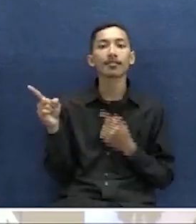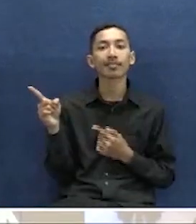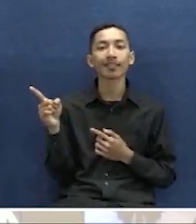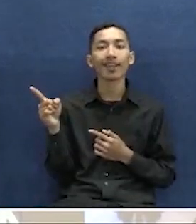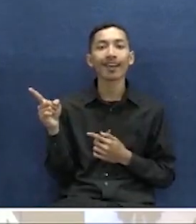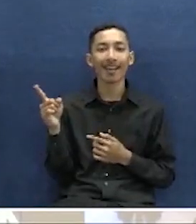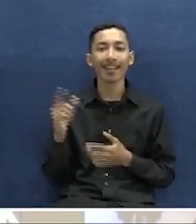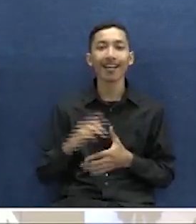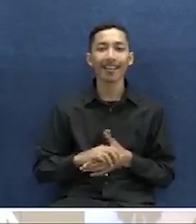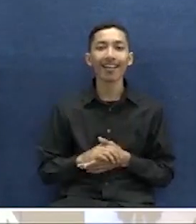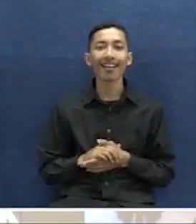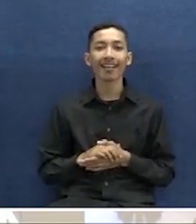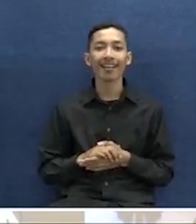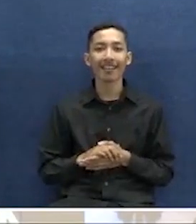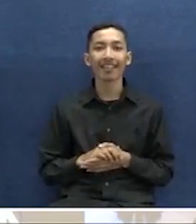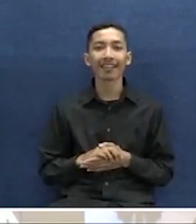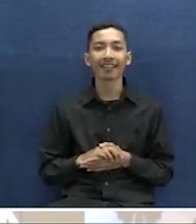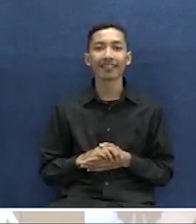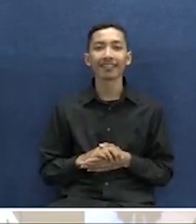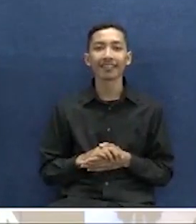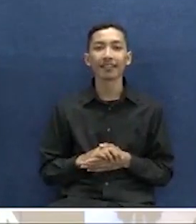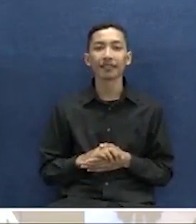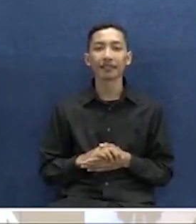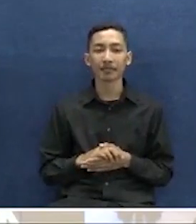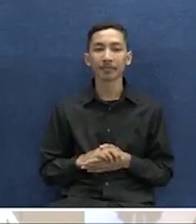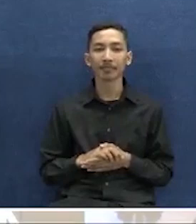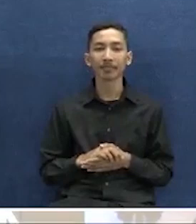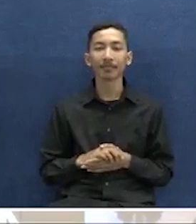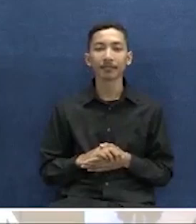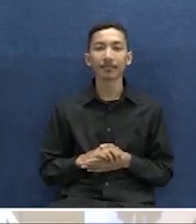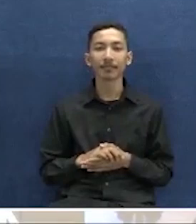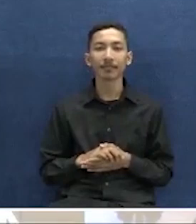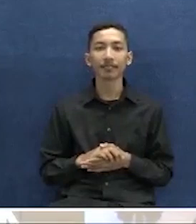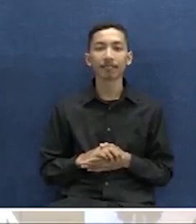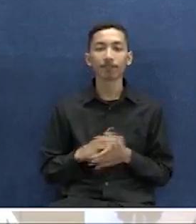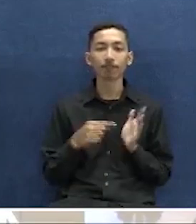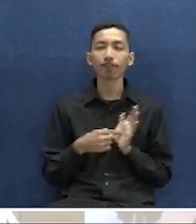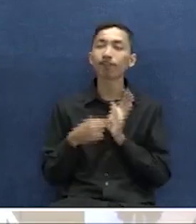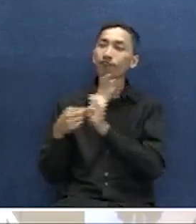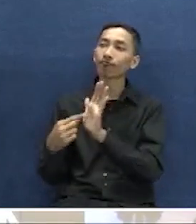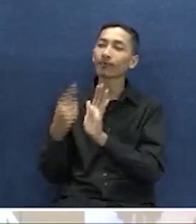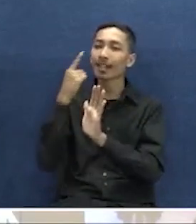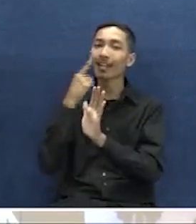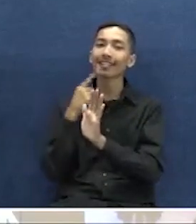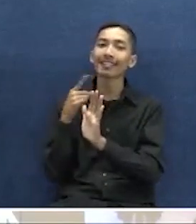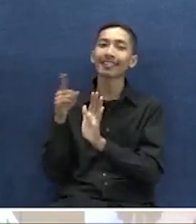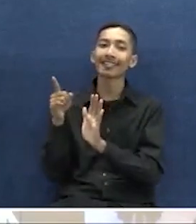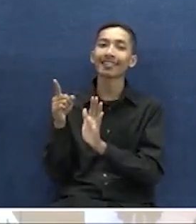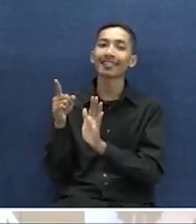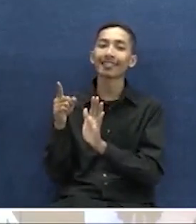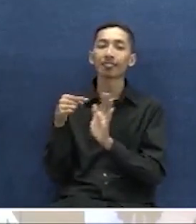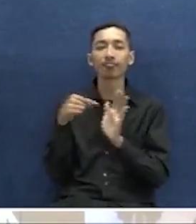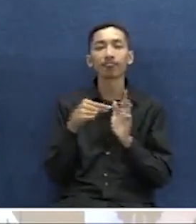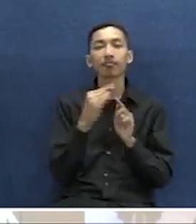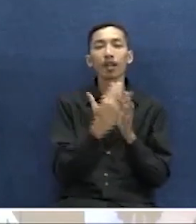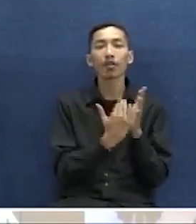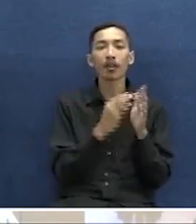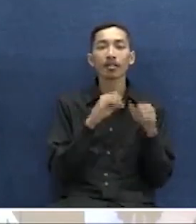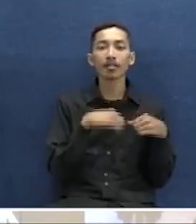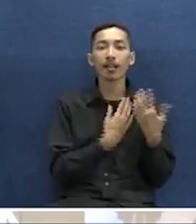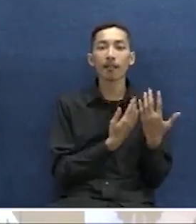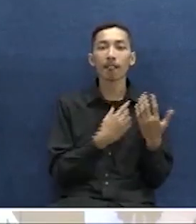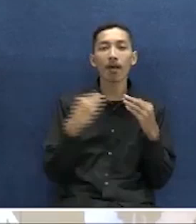Hai dan semua memang kondisinya tematik cafenya tapi saya datang nangis dia bilang ini Pih ini syariat Islam yang ngajarin